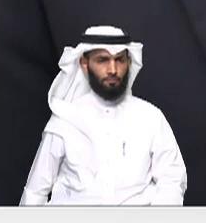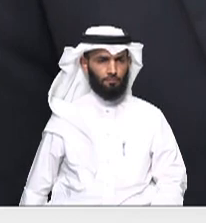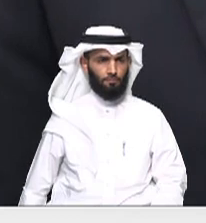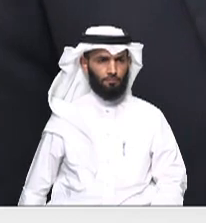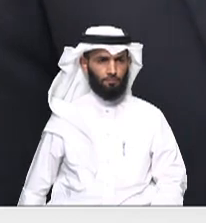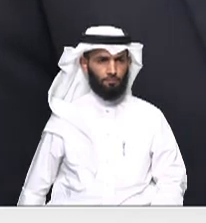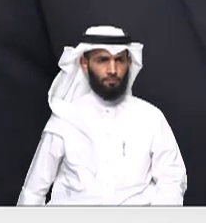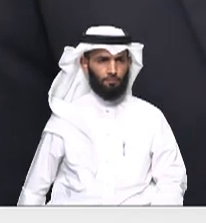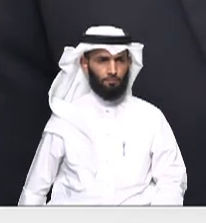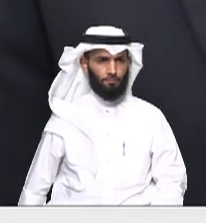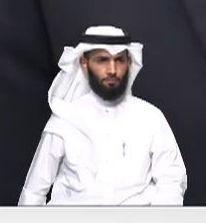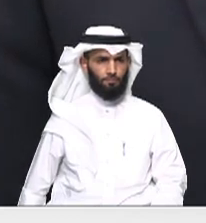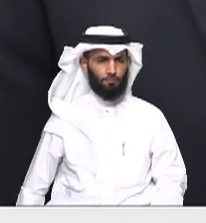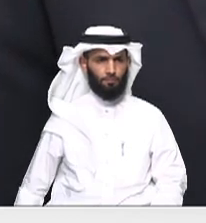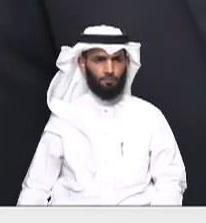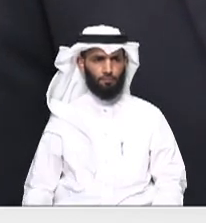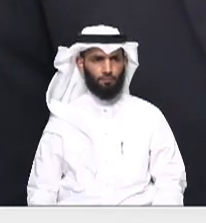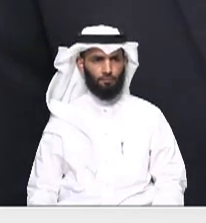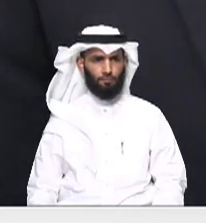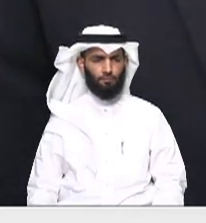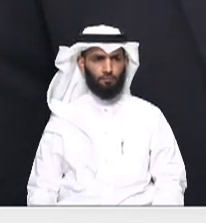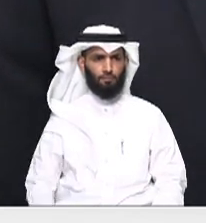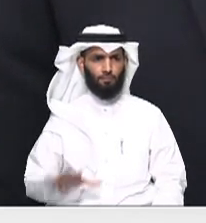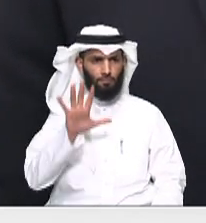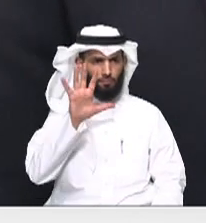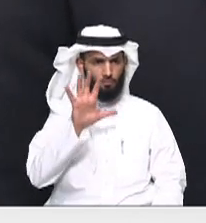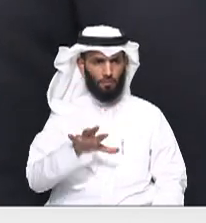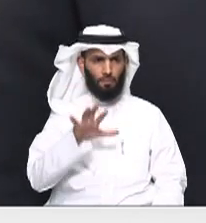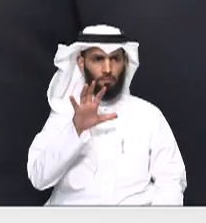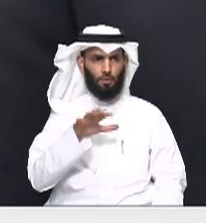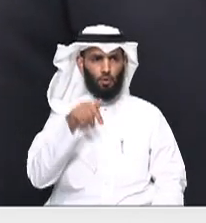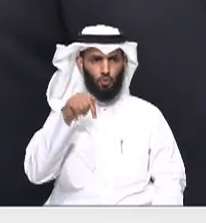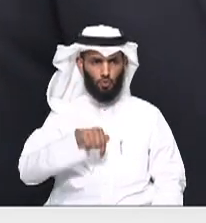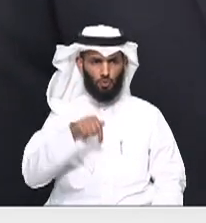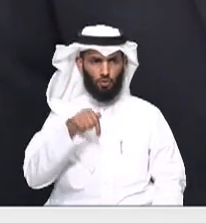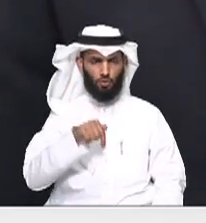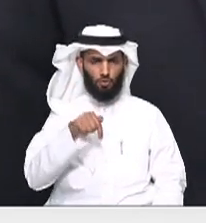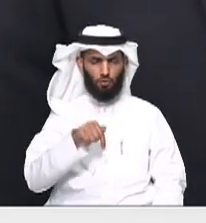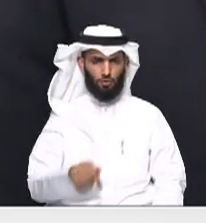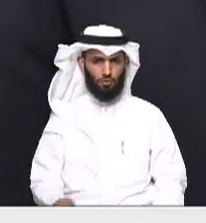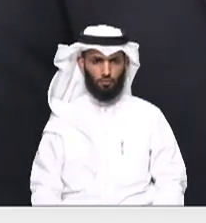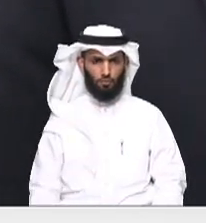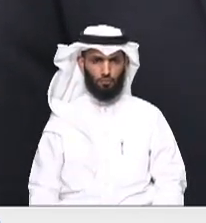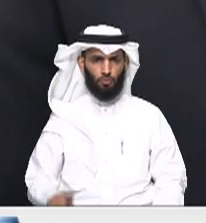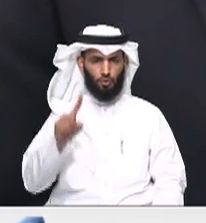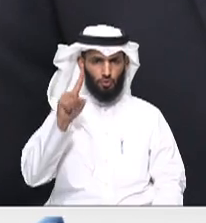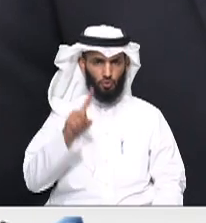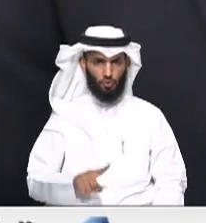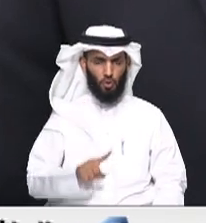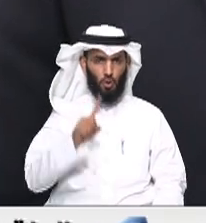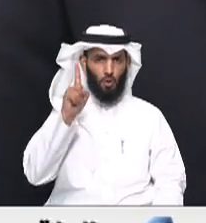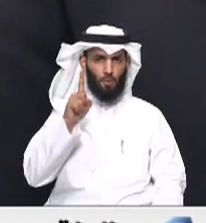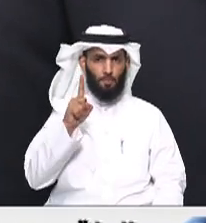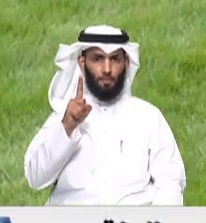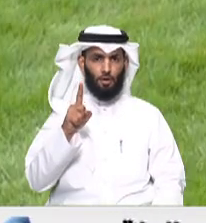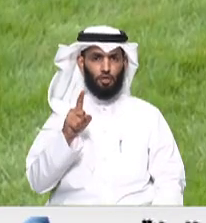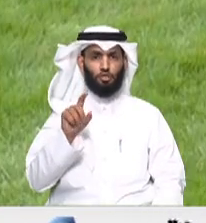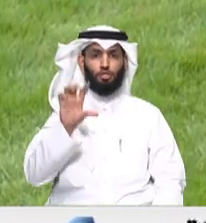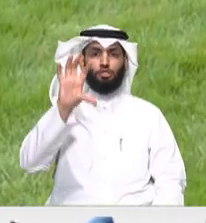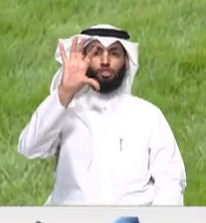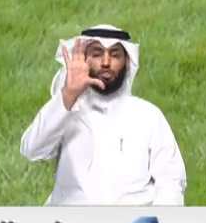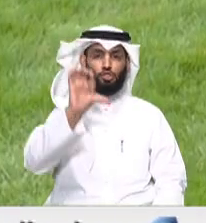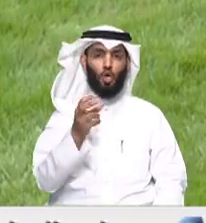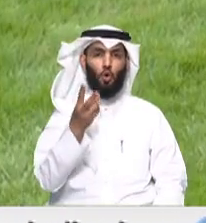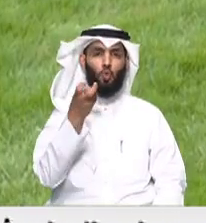أهلا بندر وأهلا بالسادة المشاهدين. تعلم أن اليوم هو يوم افتتاح الدورة